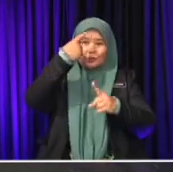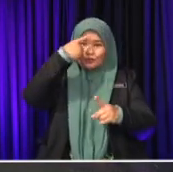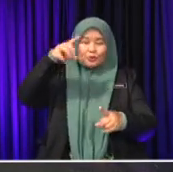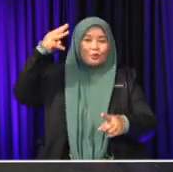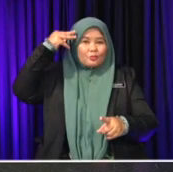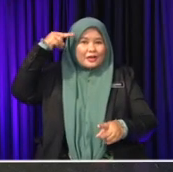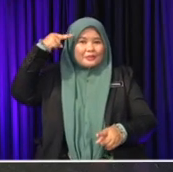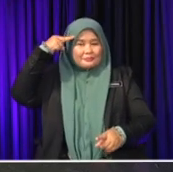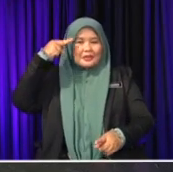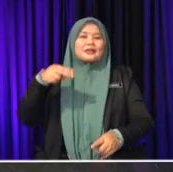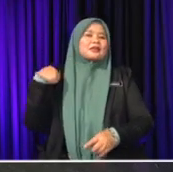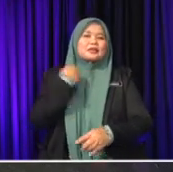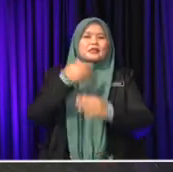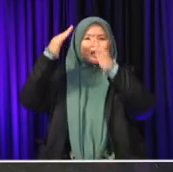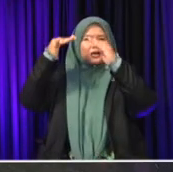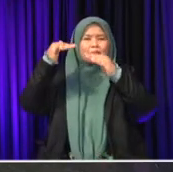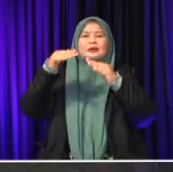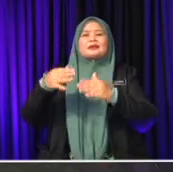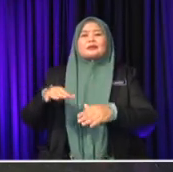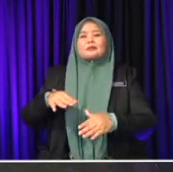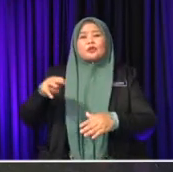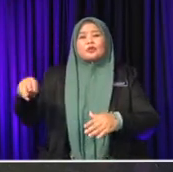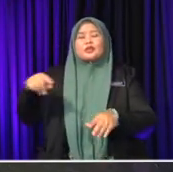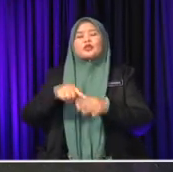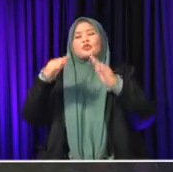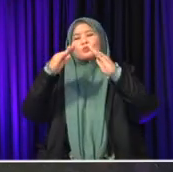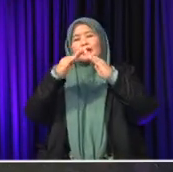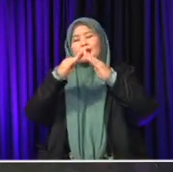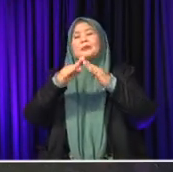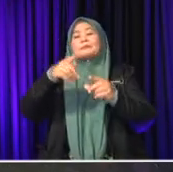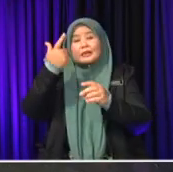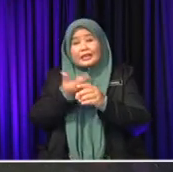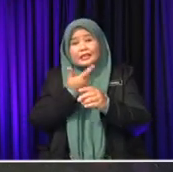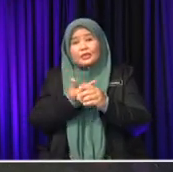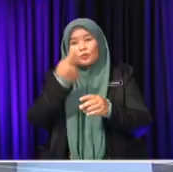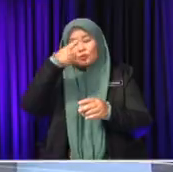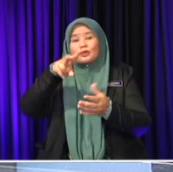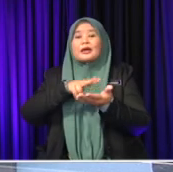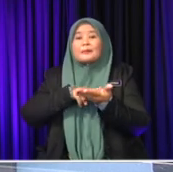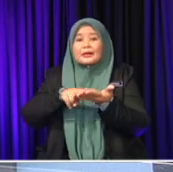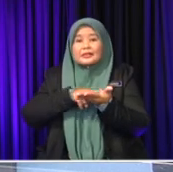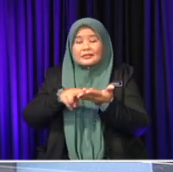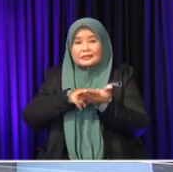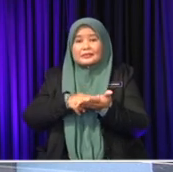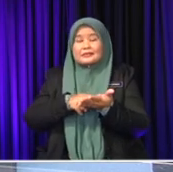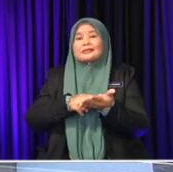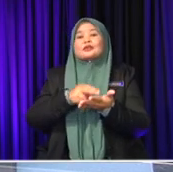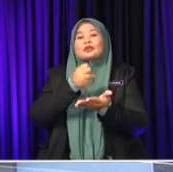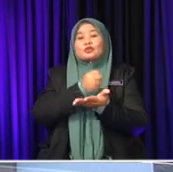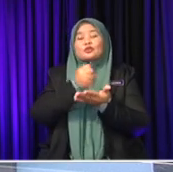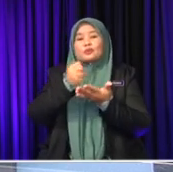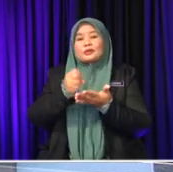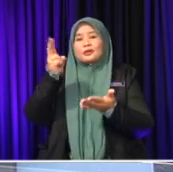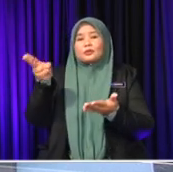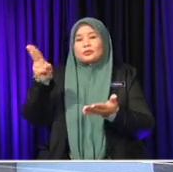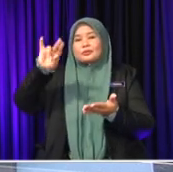kita harapkan adik-adik di rumah juga berlatih ya untuk membaca ayat Surah al-hujurat ayat 13 ini dengan